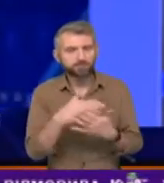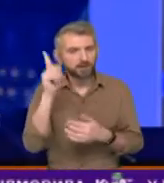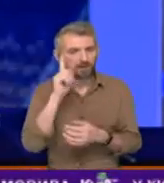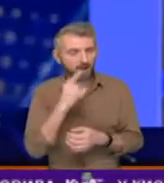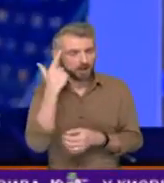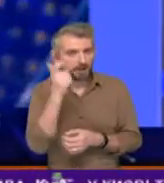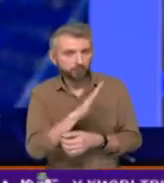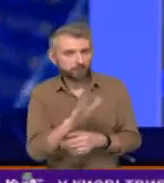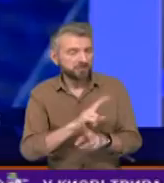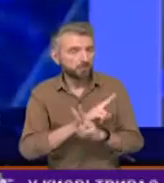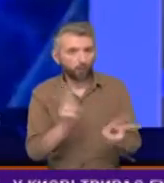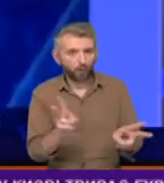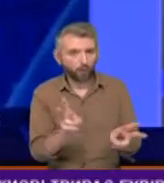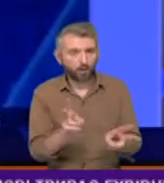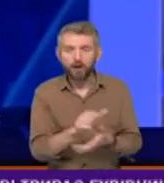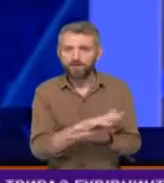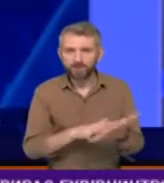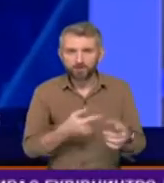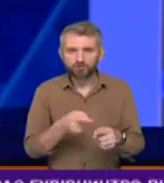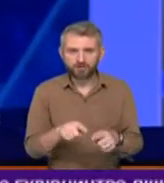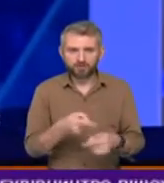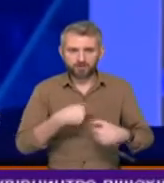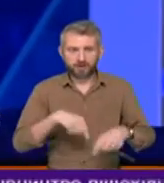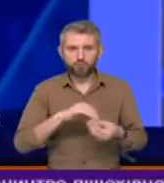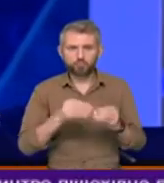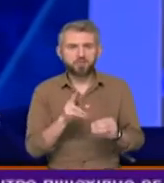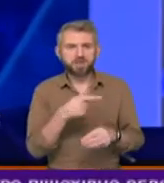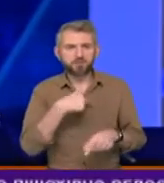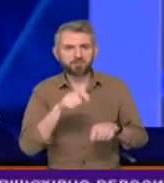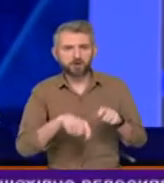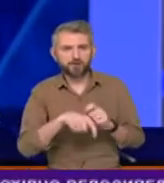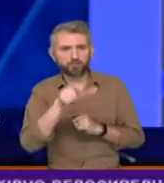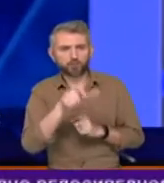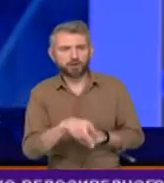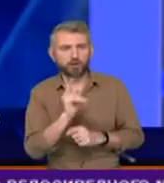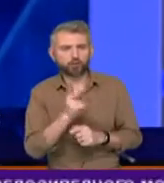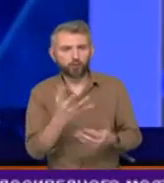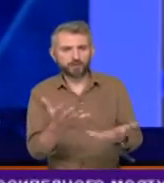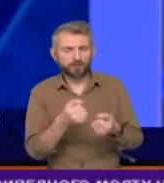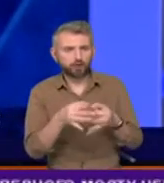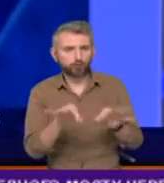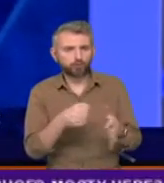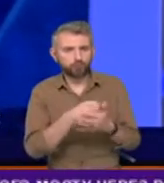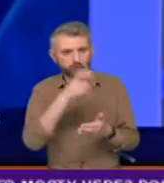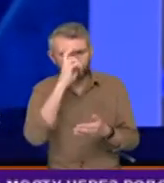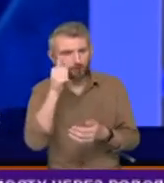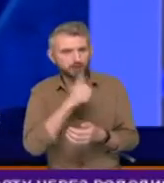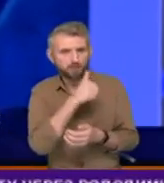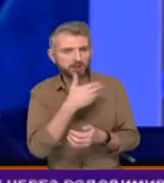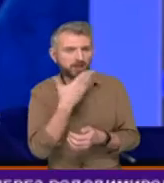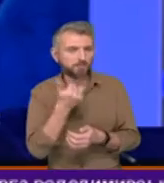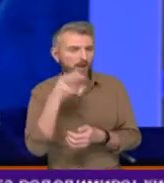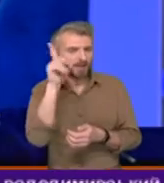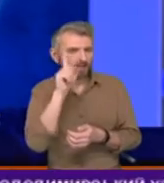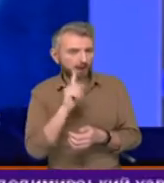не повідомляє нікого. А вибачте, а це для нас проблема. Як ми перевіримо, що людина, яка дістає доступ до державної таємниці, не має ізраїльського